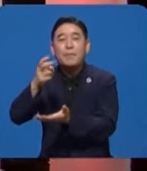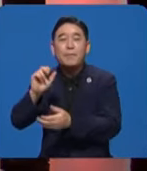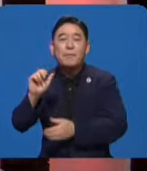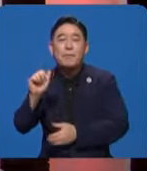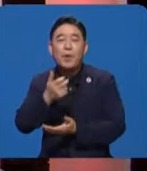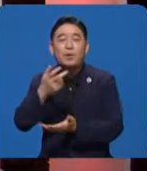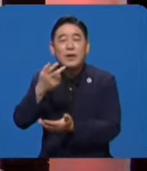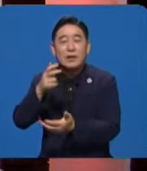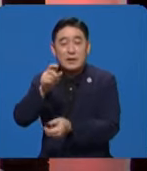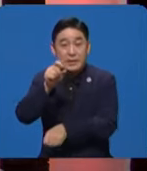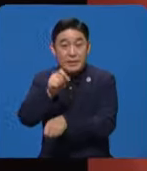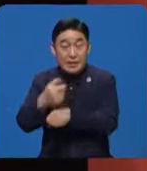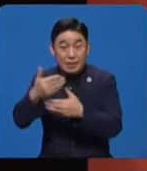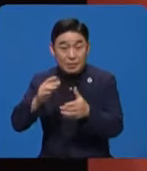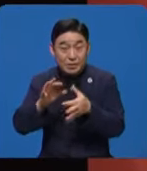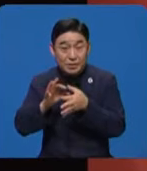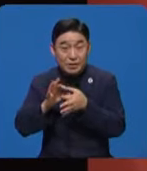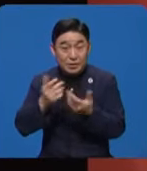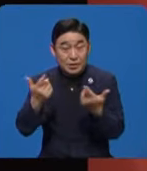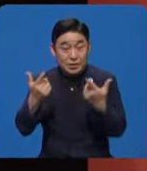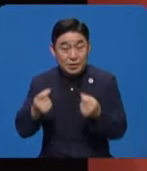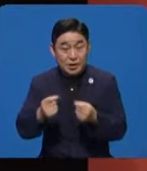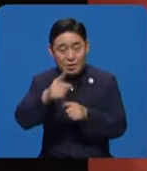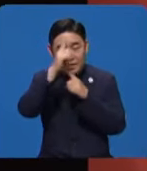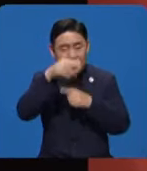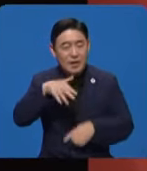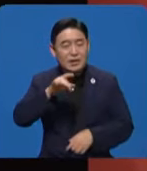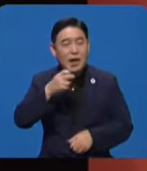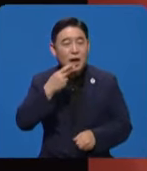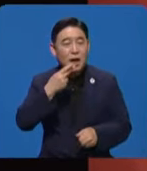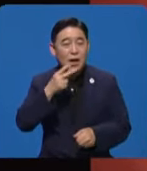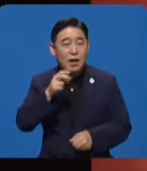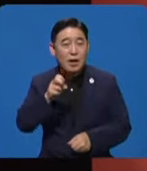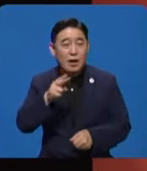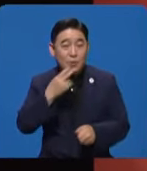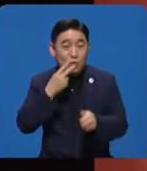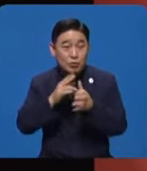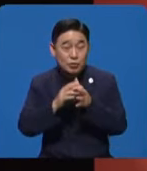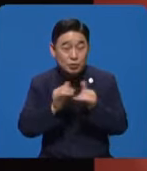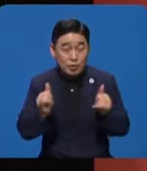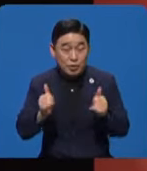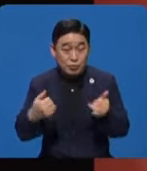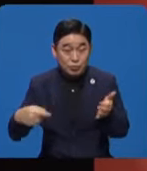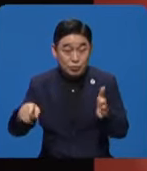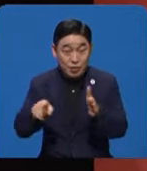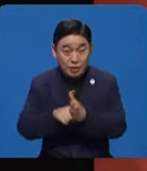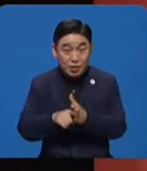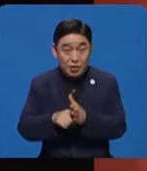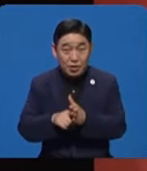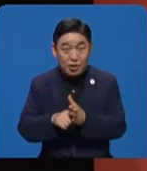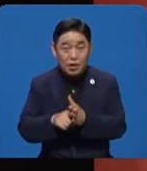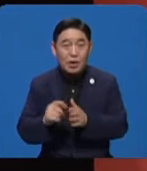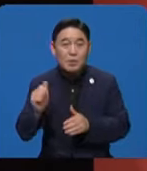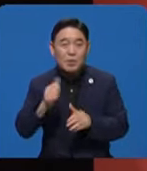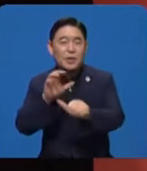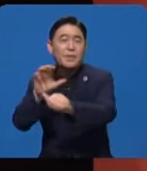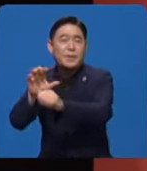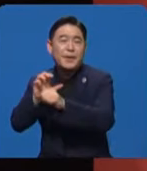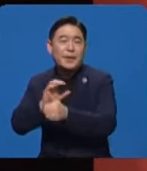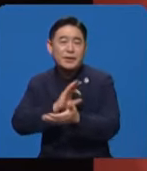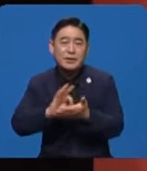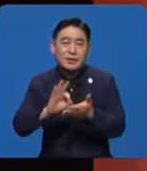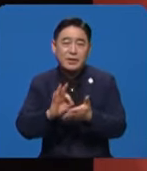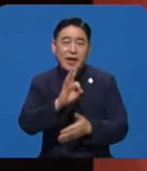이재명 지사를 위한 전용 로펌으로 이게 쓰여진 이 의혹에 대해서 직무유기로 지난번에